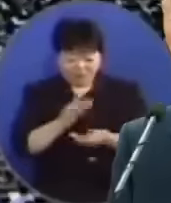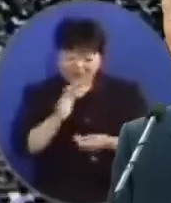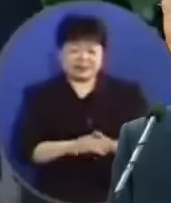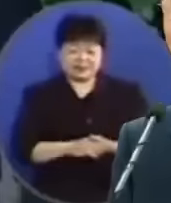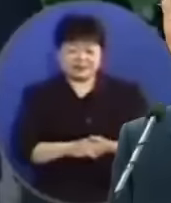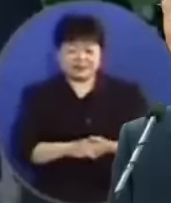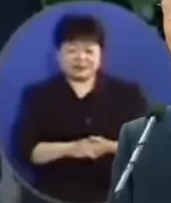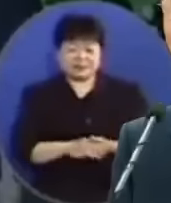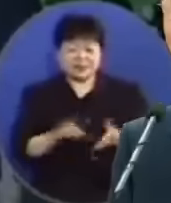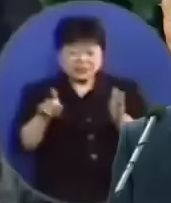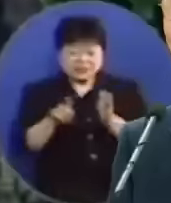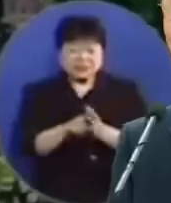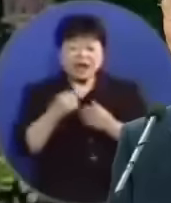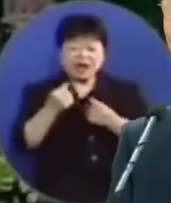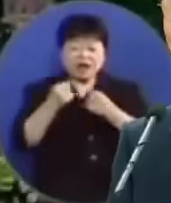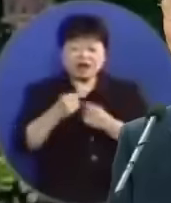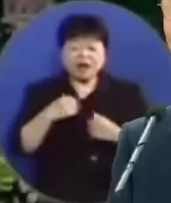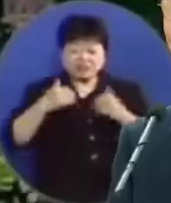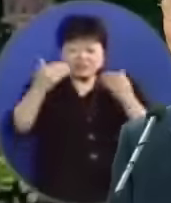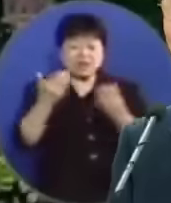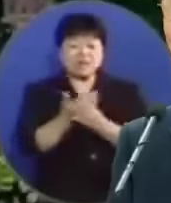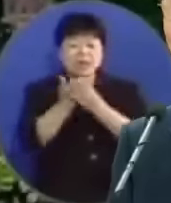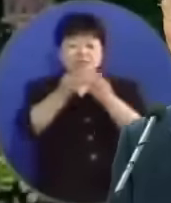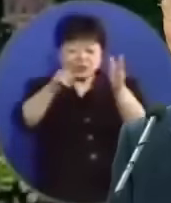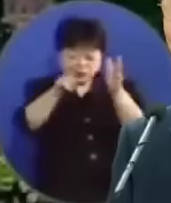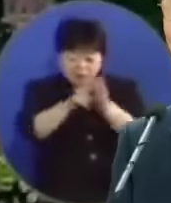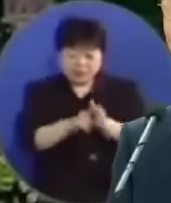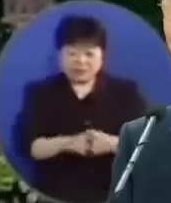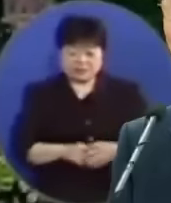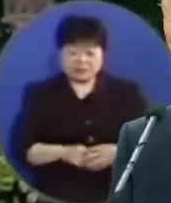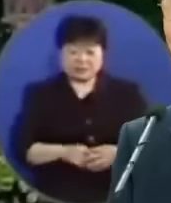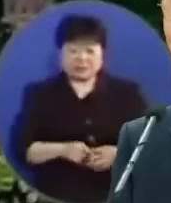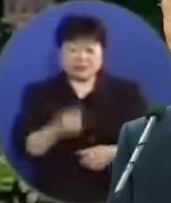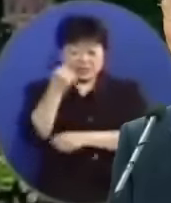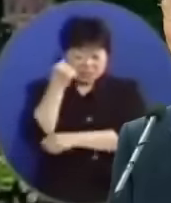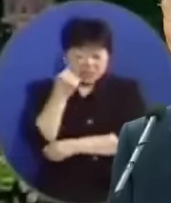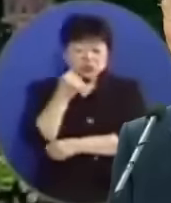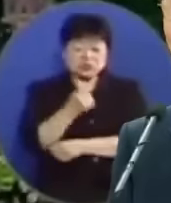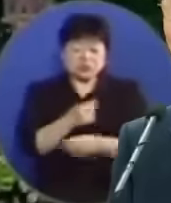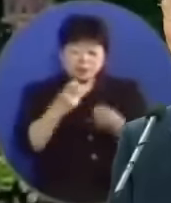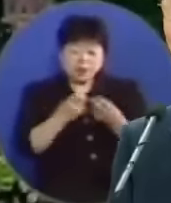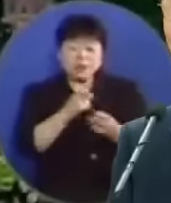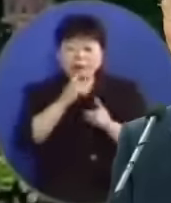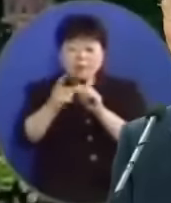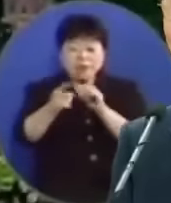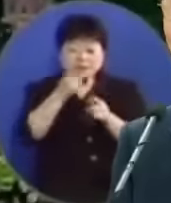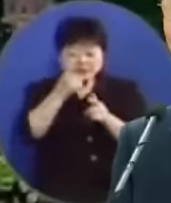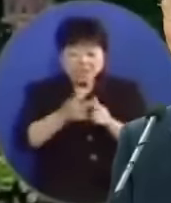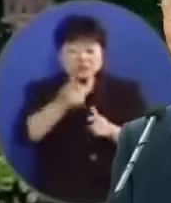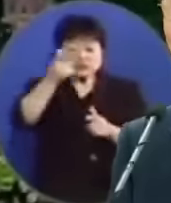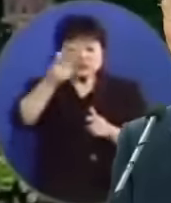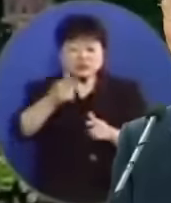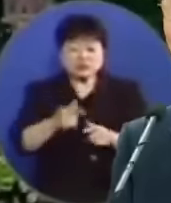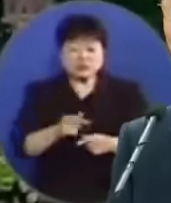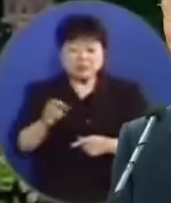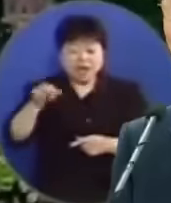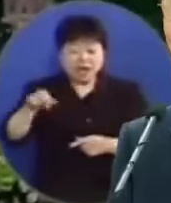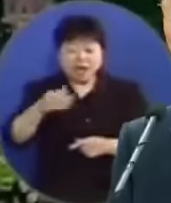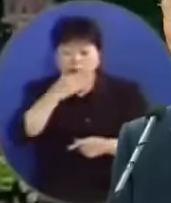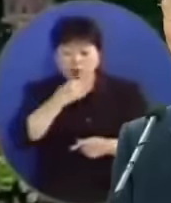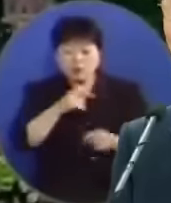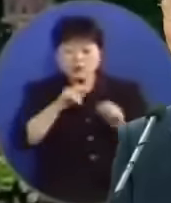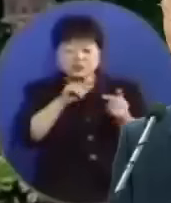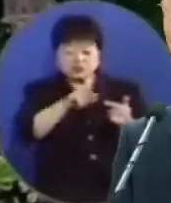것입니다. 신앙의 건강과 성장 발전을 위해서 가장 기초적인 대책이 바로 이 말씀, 예수님의 마가복음 16장인